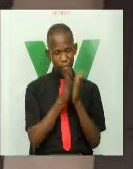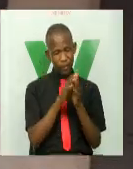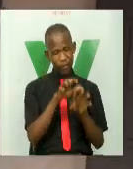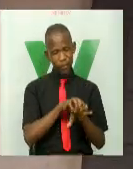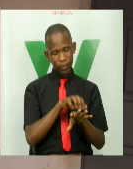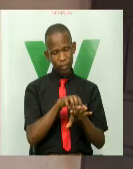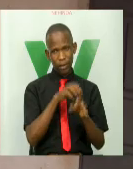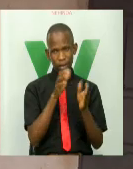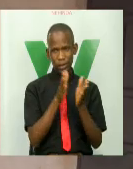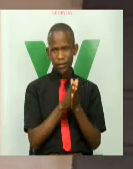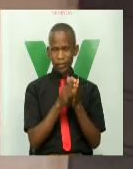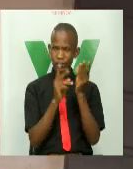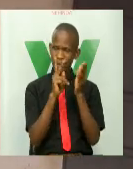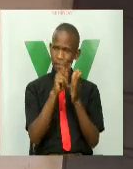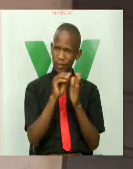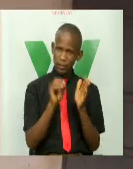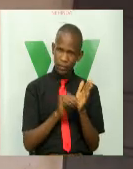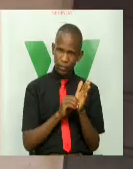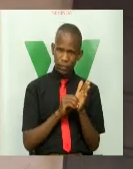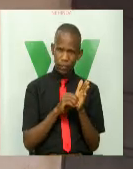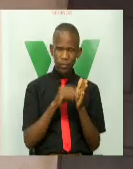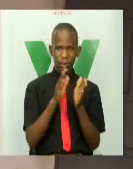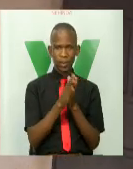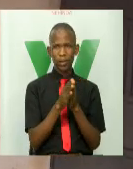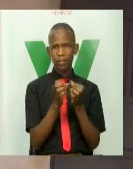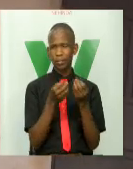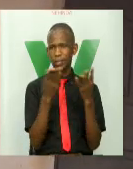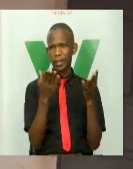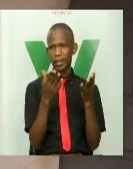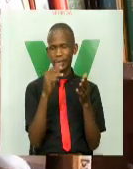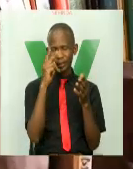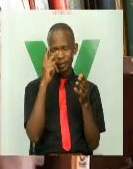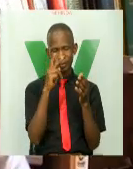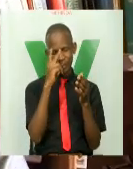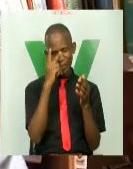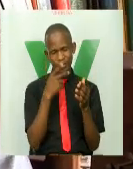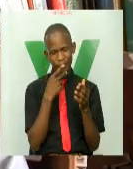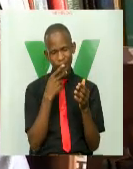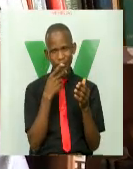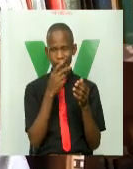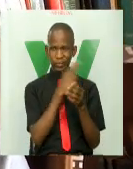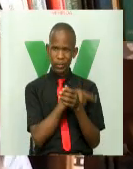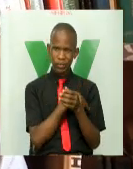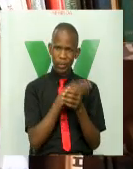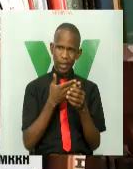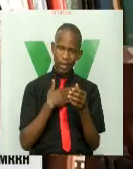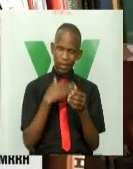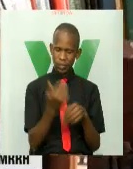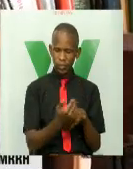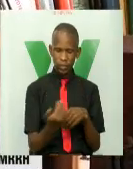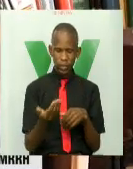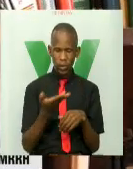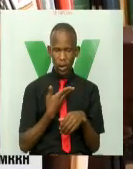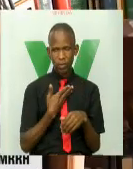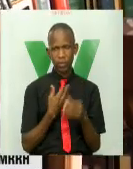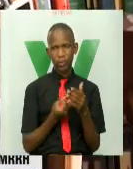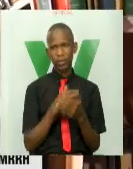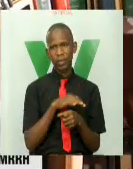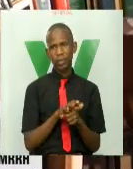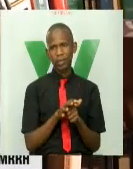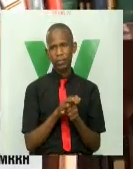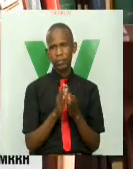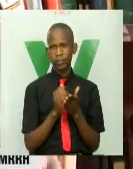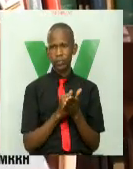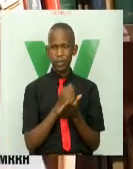mingi gatungira abaana n'abazaire baabo abaine COVID-19. Ito nk'indwara hano yatwaragurireho abaana